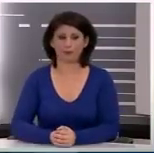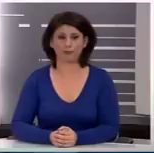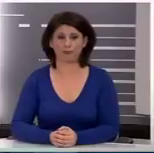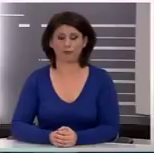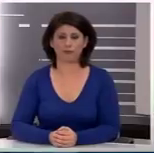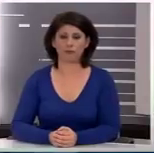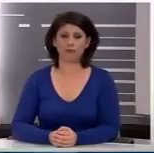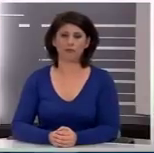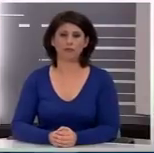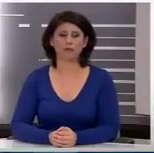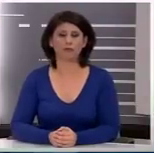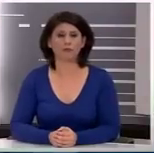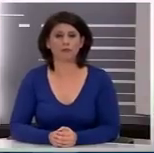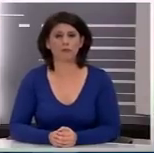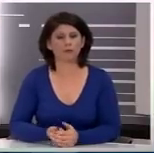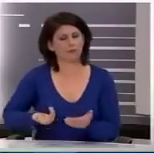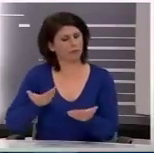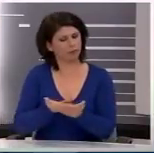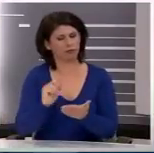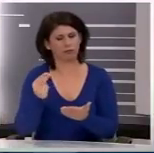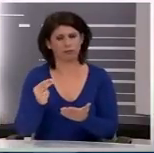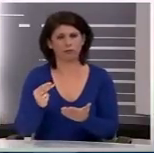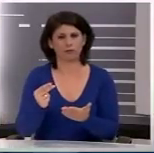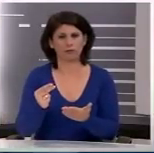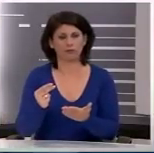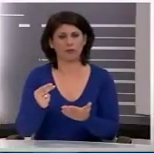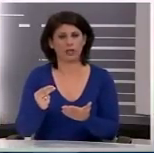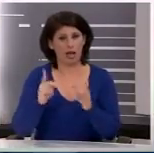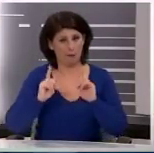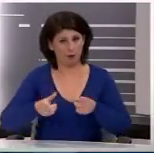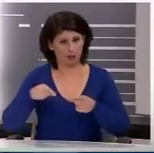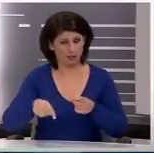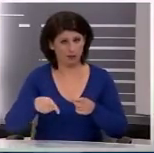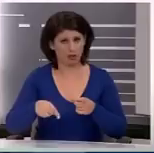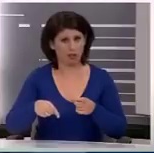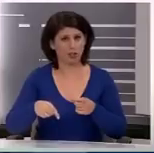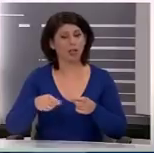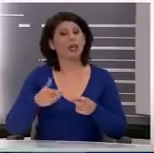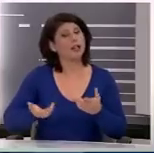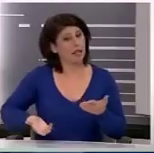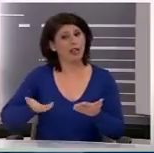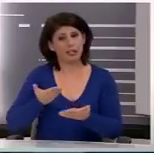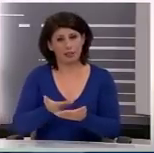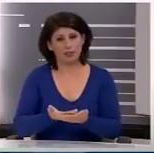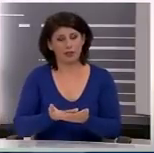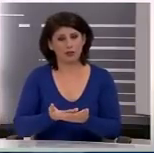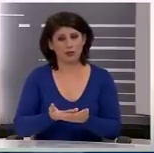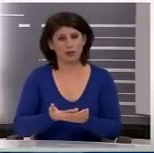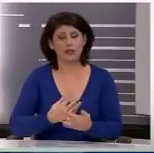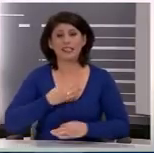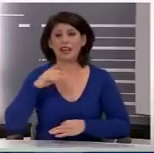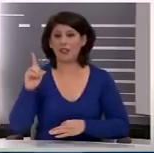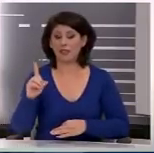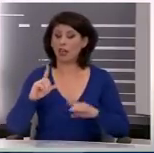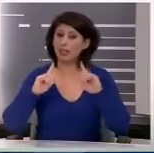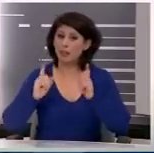δημοσιεύεται, θα καταθέσω στη Βουλή την απόφαση αυτή και θα καταθέσω κύριε Δένδια, και